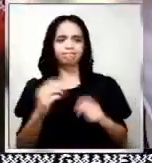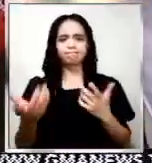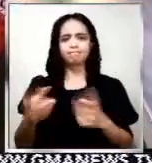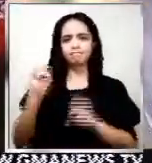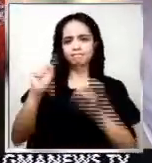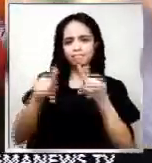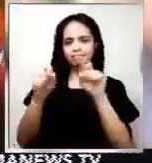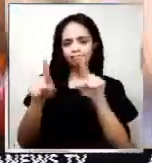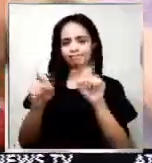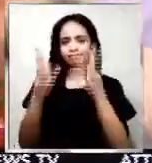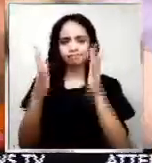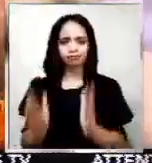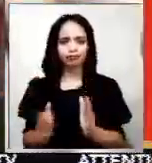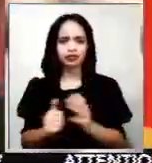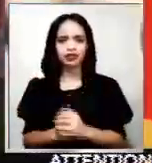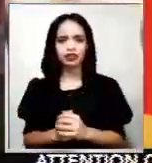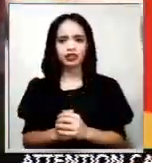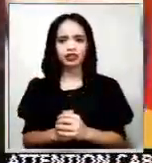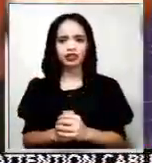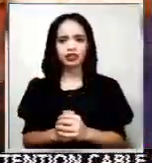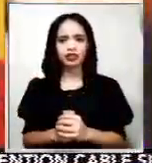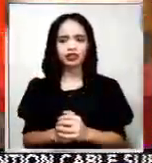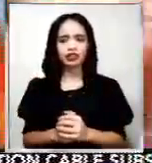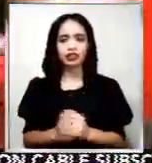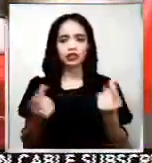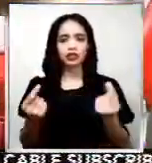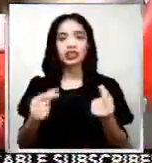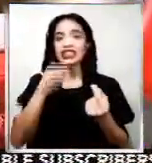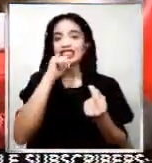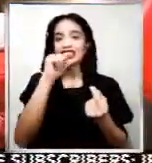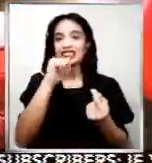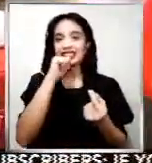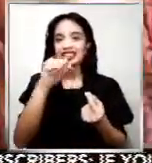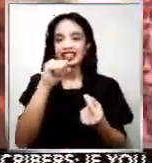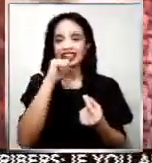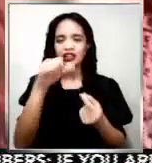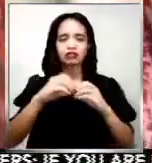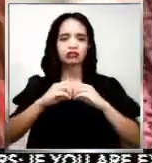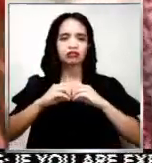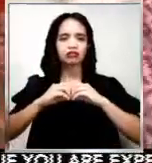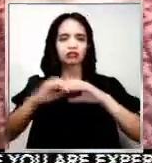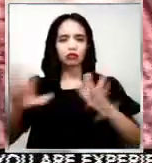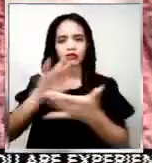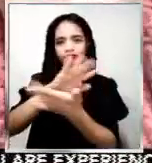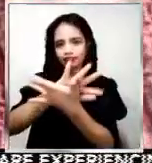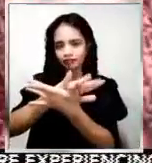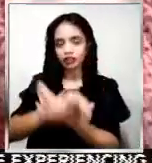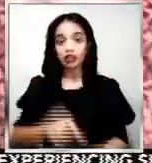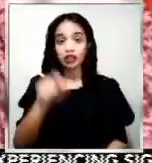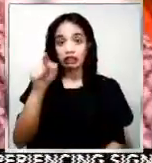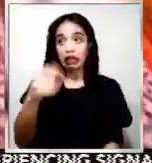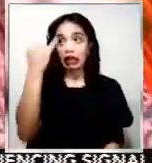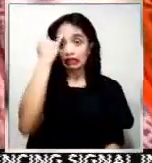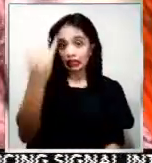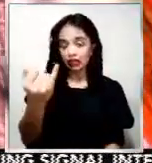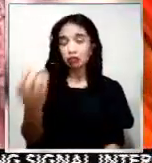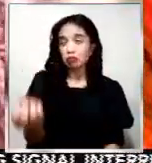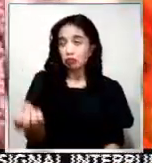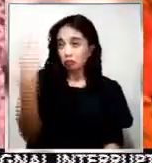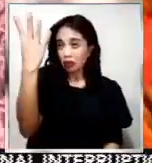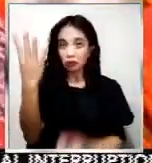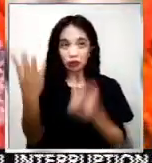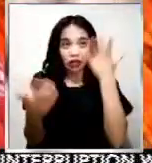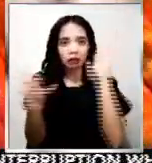na dibomba na iwas daw sa pagkalat ng COVID-19. Ang alam daw nila, paputok lang ang bawal at